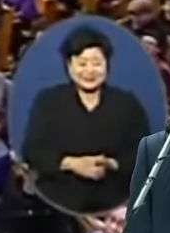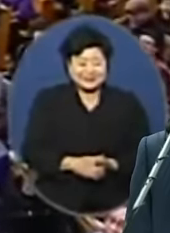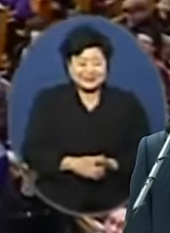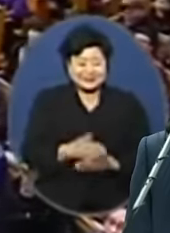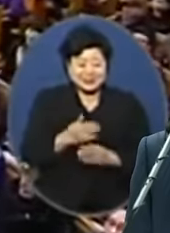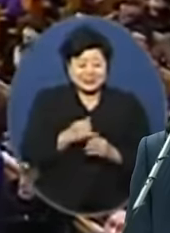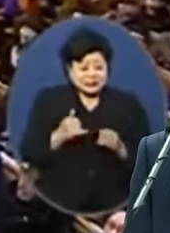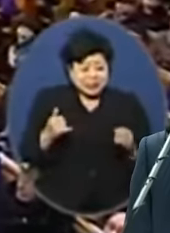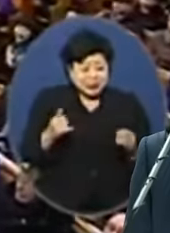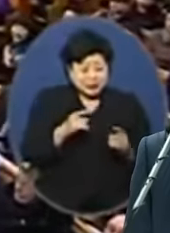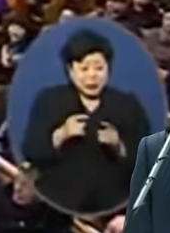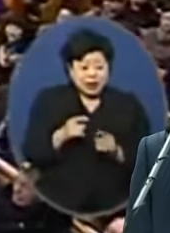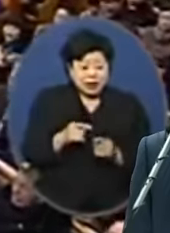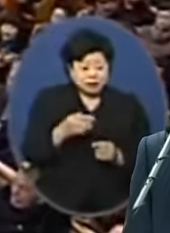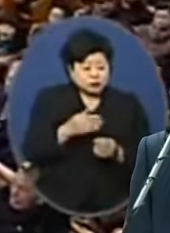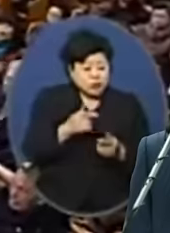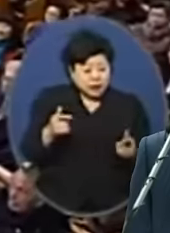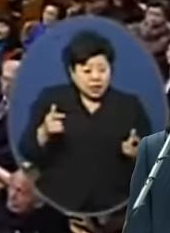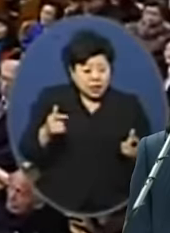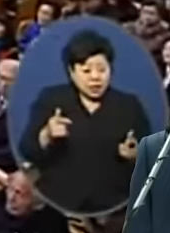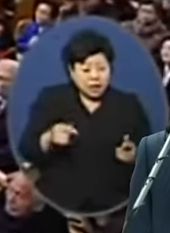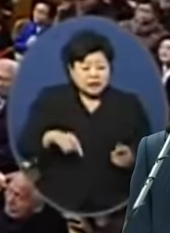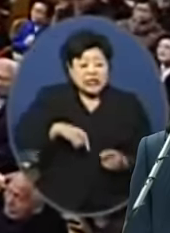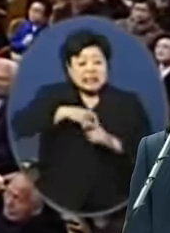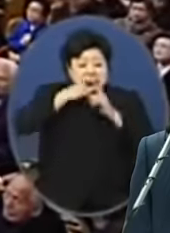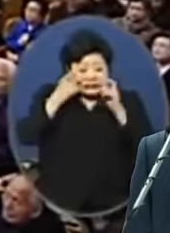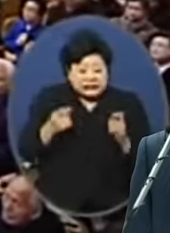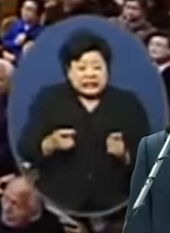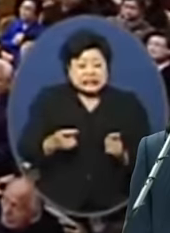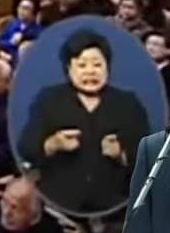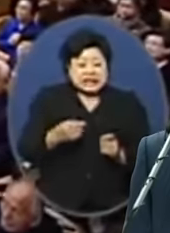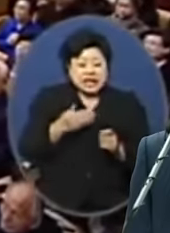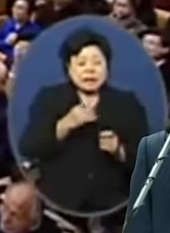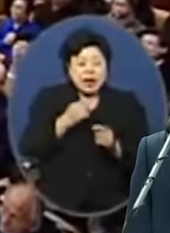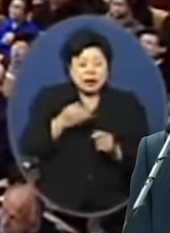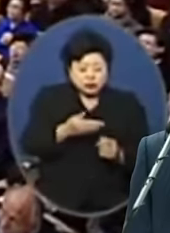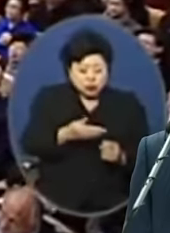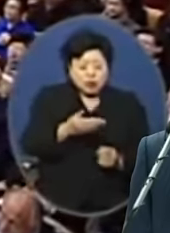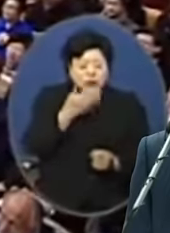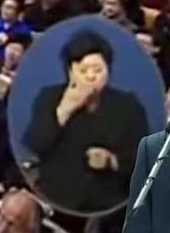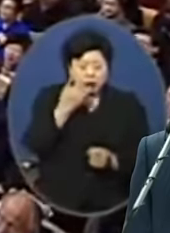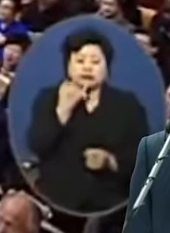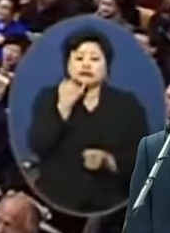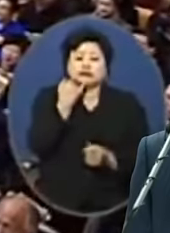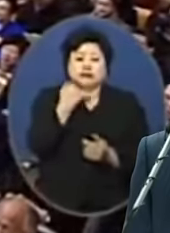다른 사람들은 이런 말을 안 해줄지라도 여러분은 여러분 자신에게 이런 말을 할 수가 있습니다.